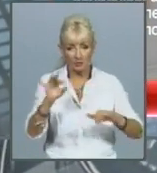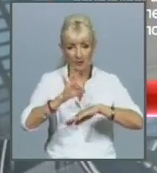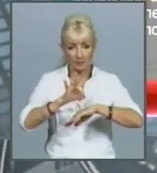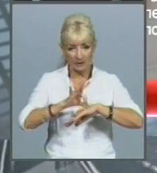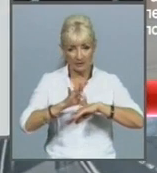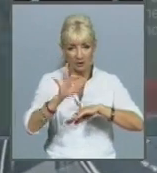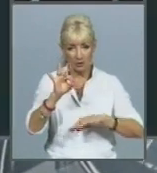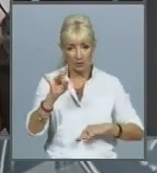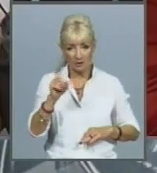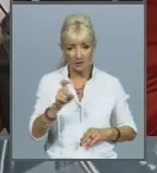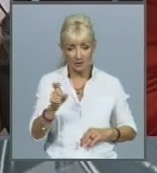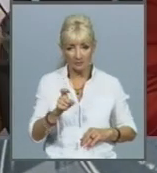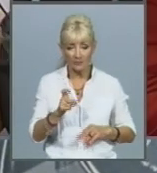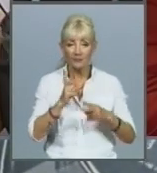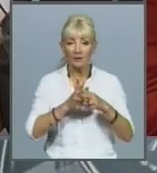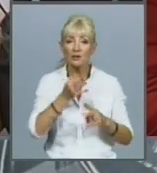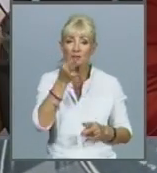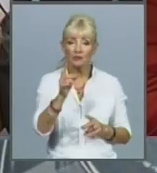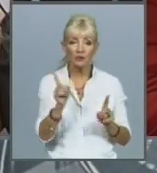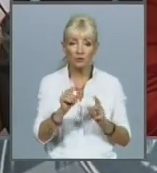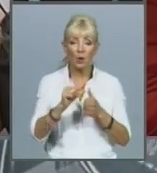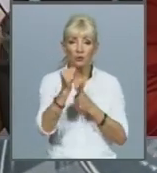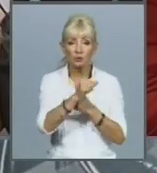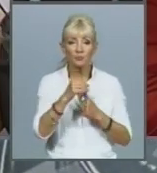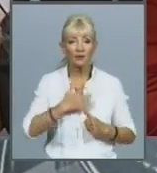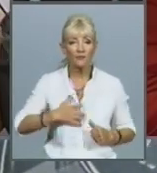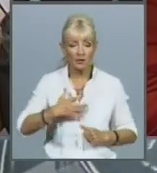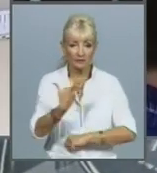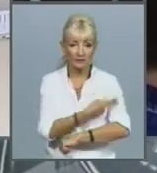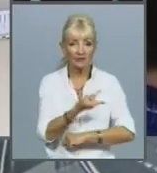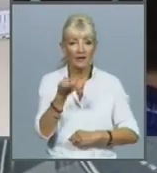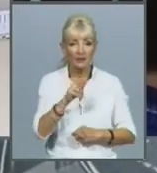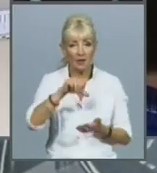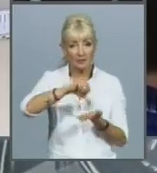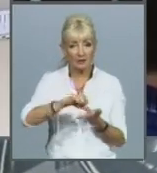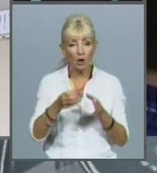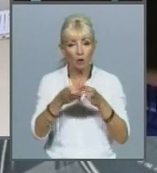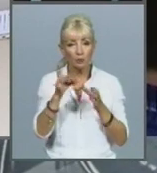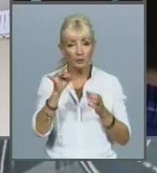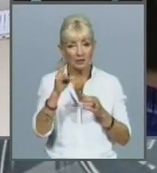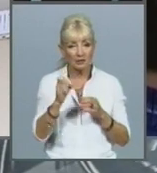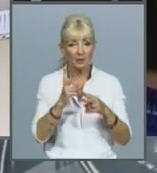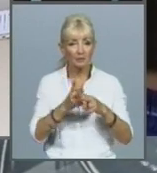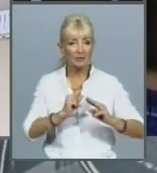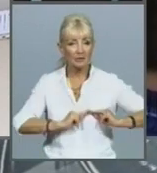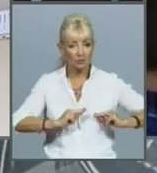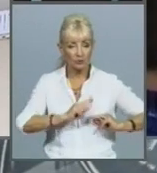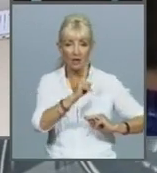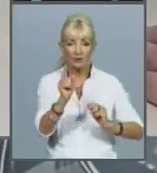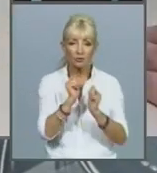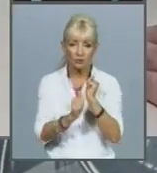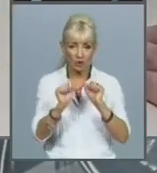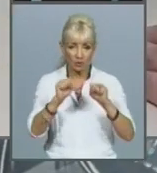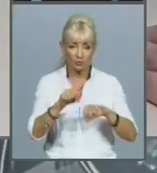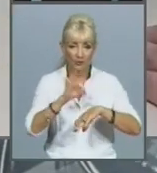штамів. Медики зазначають, що особливо важливою вакцинація є для представників груп ризику. Це медичні працівники, які найчастіше